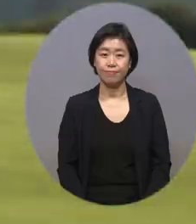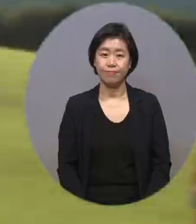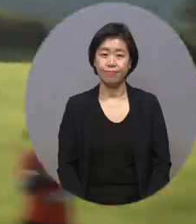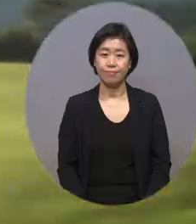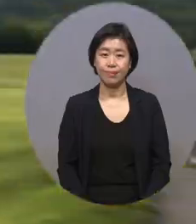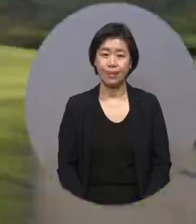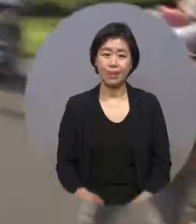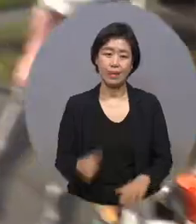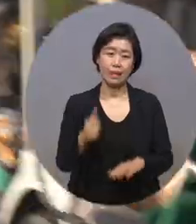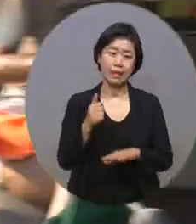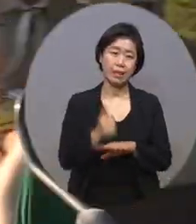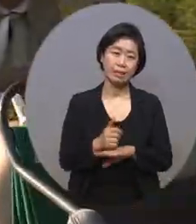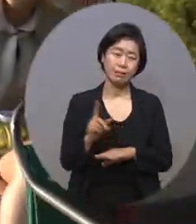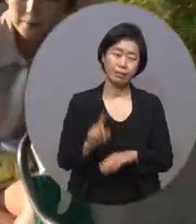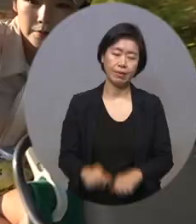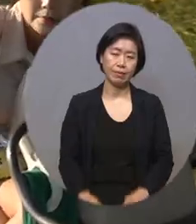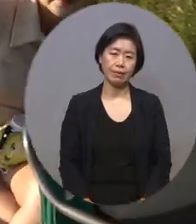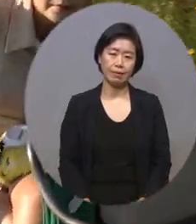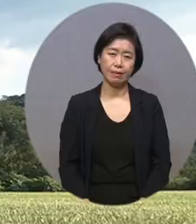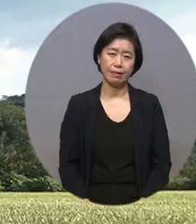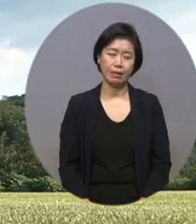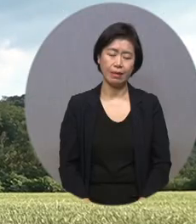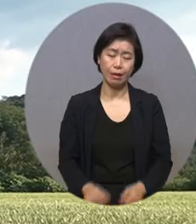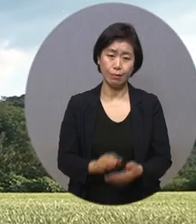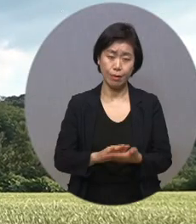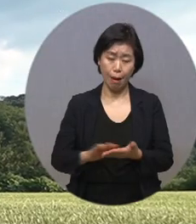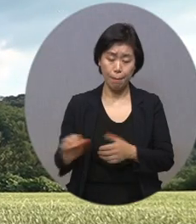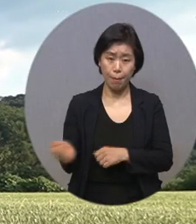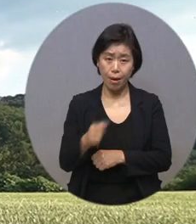완전 나이스! 안 좋은 라인인데.